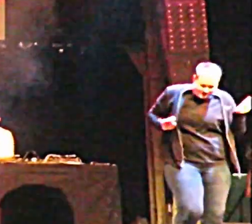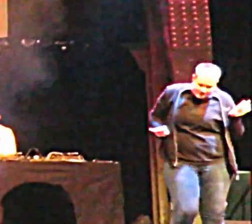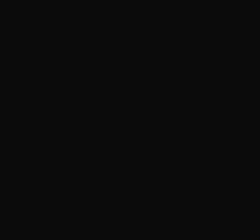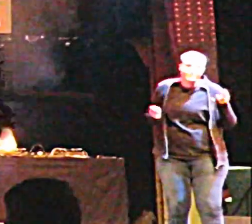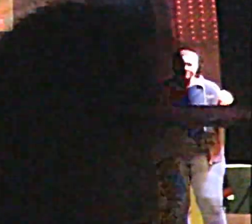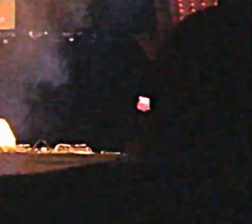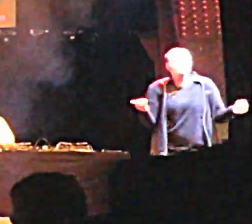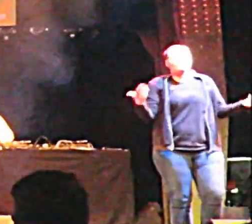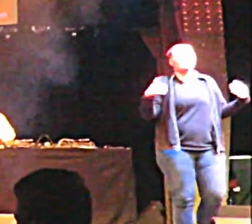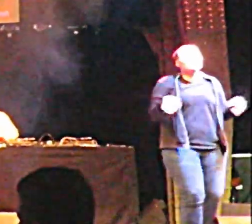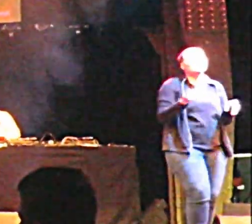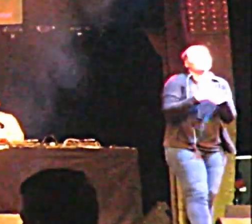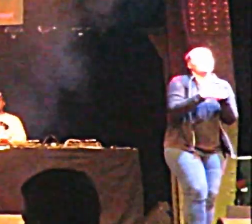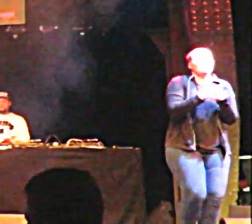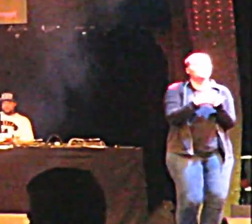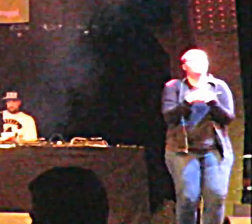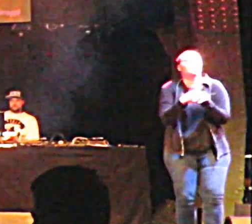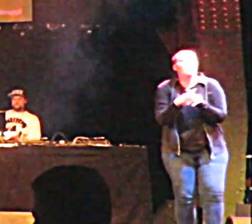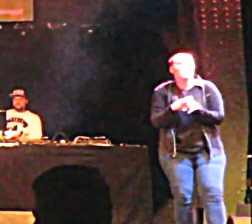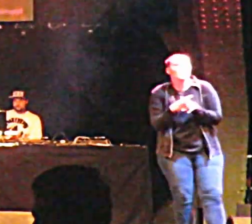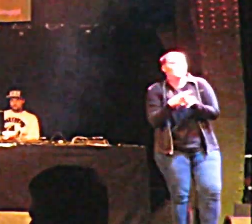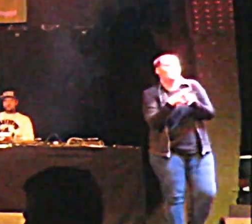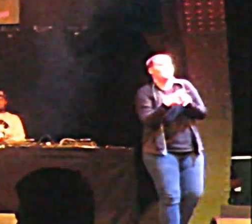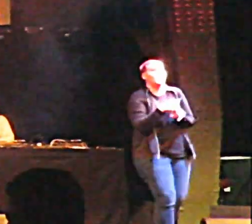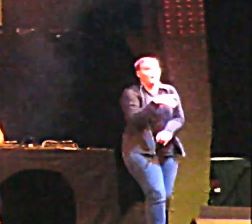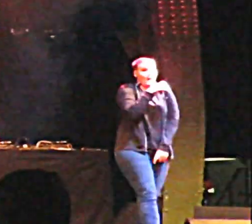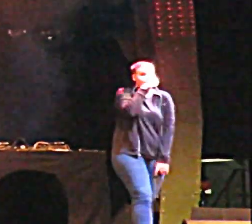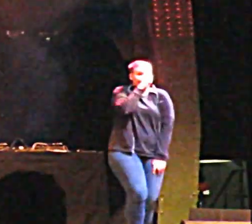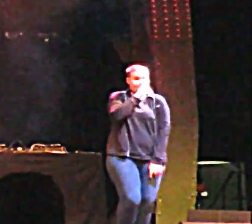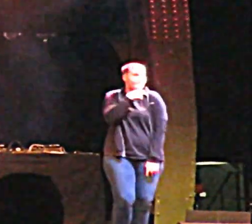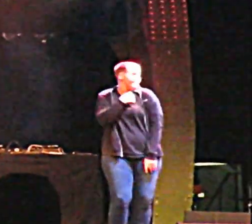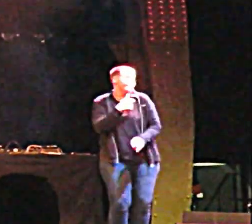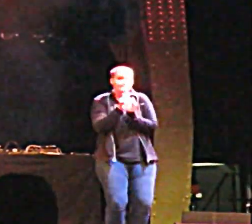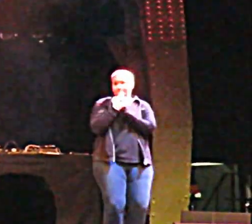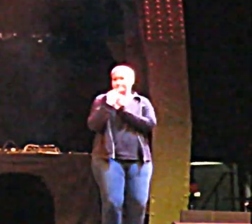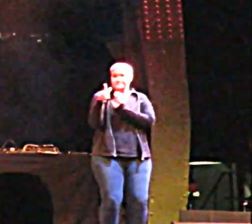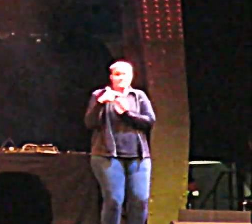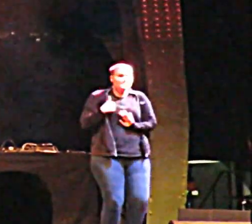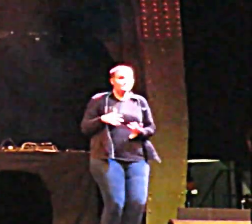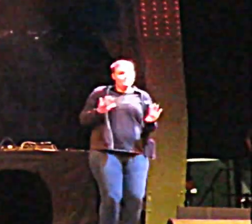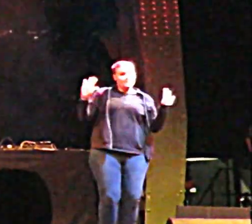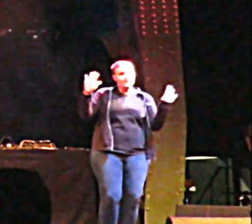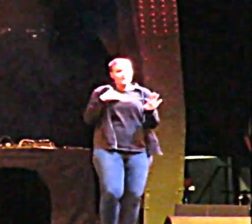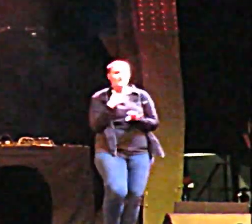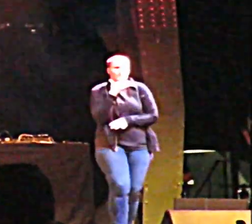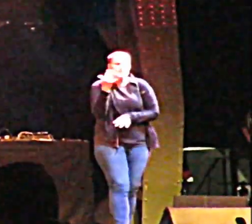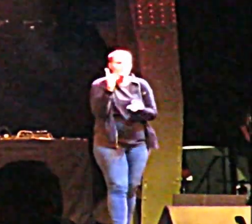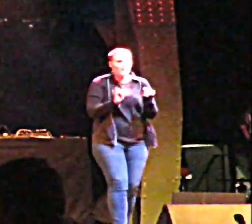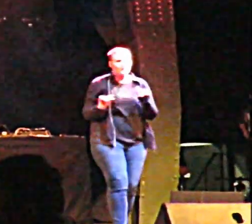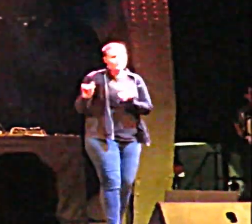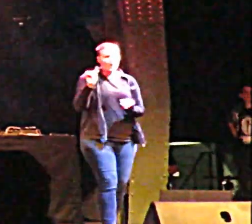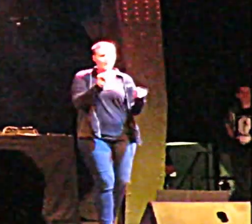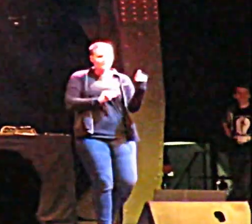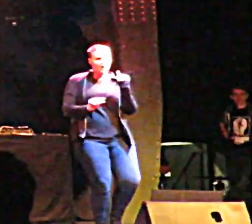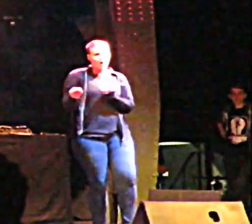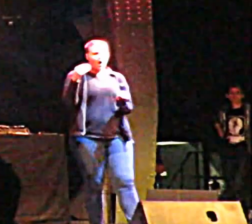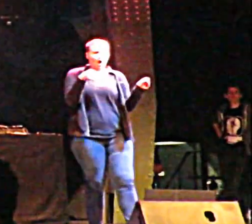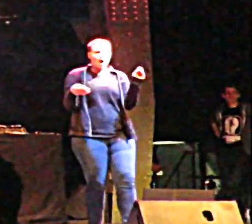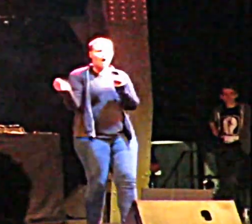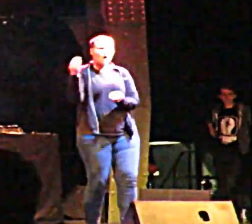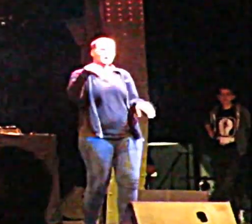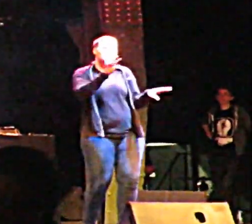Emotionen. Kryptologie. Die Geheimhaltung meiner Nachrichten ist das Ziel. Doppeldeutig, doppeldeutig.